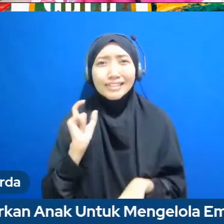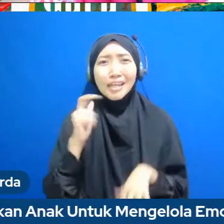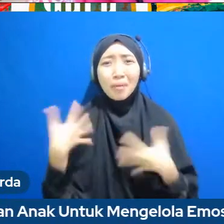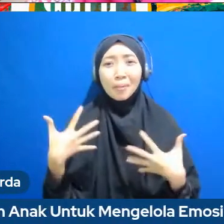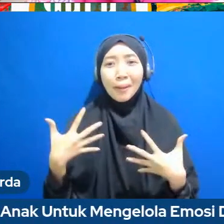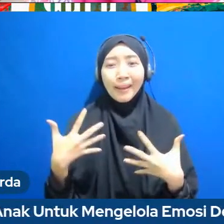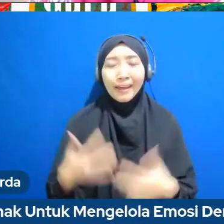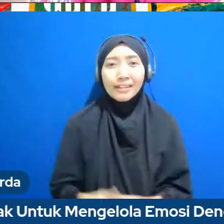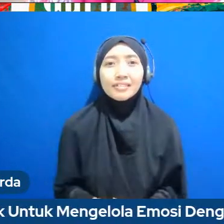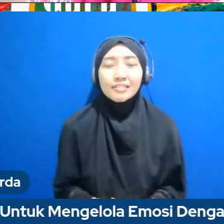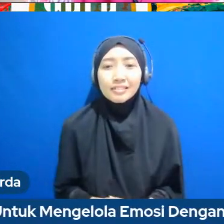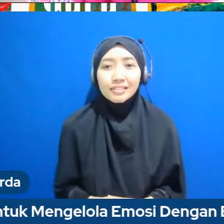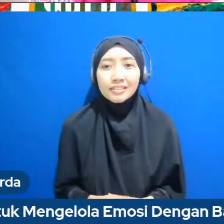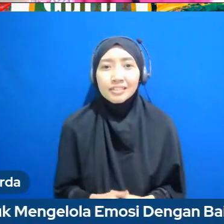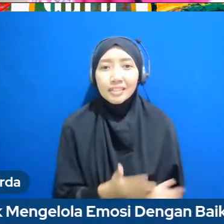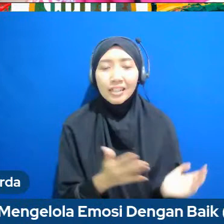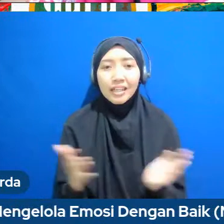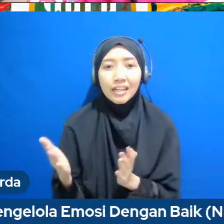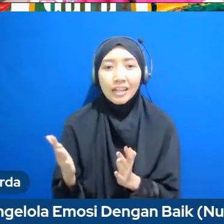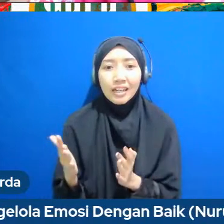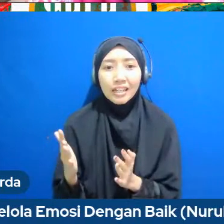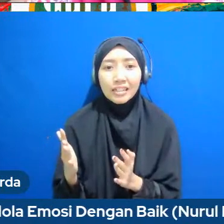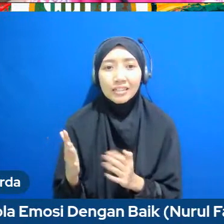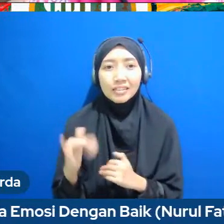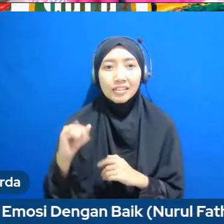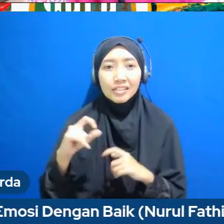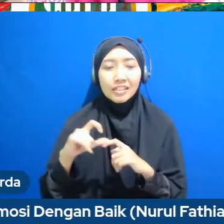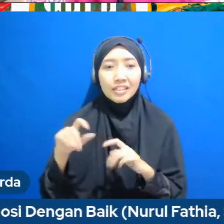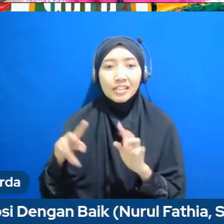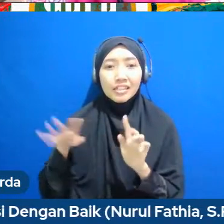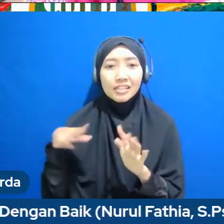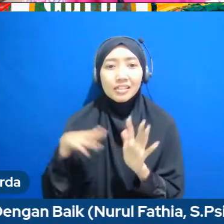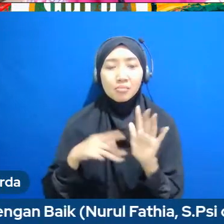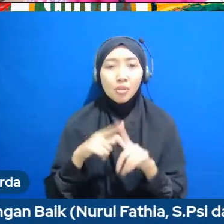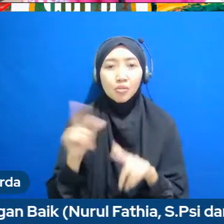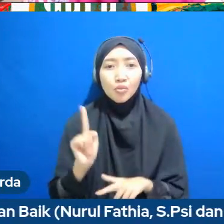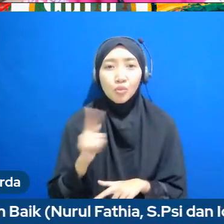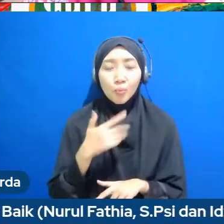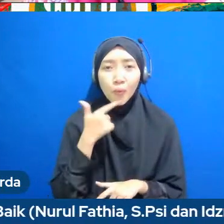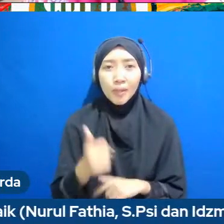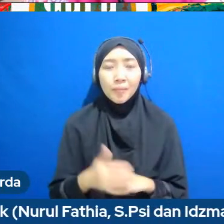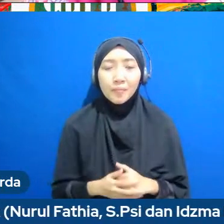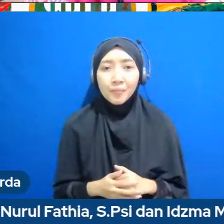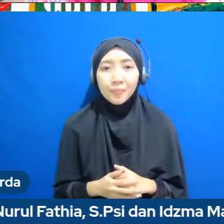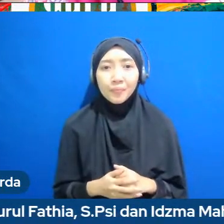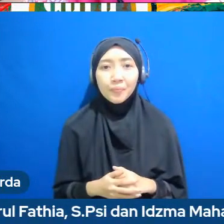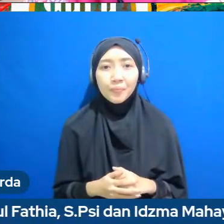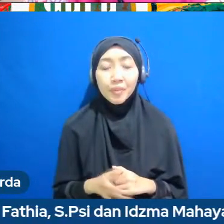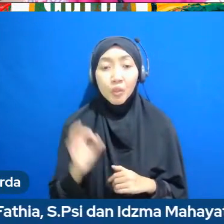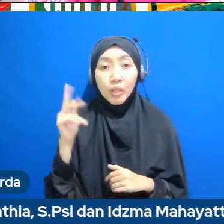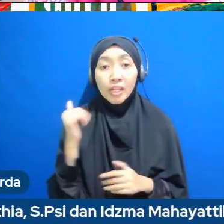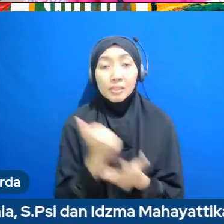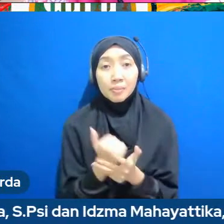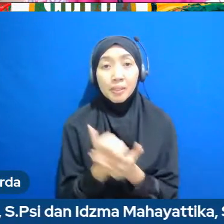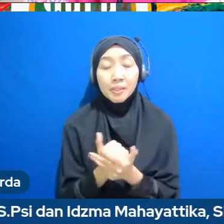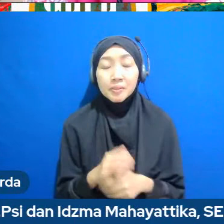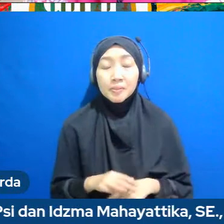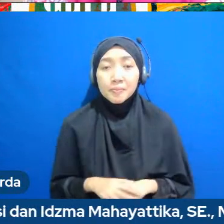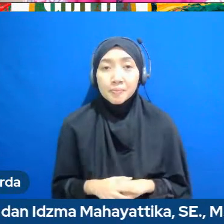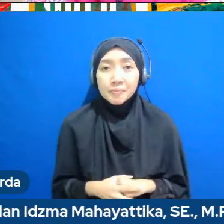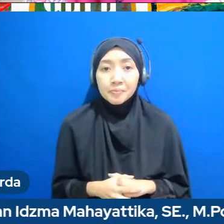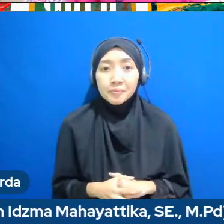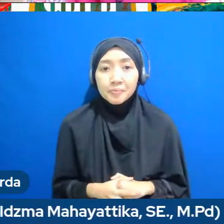silakan. Boleh. Kak Isma dulu boleh. Silakan. Oke. Jadi sebenarnya gini.